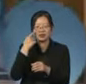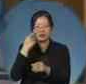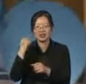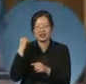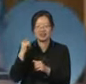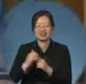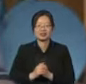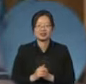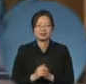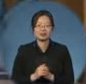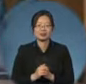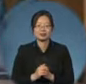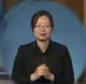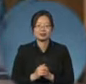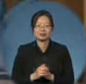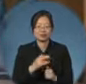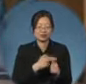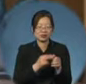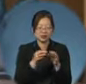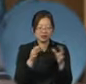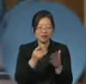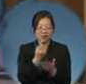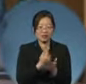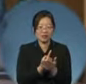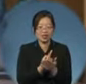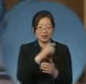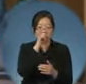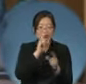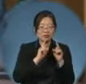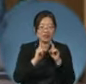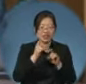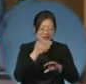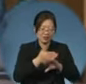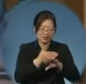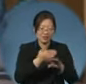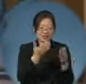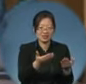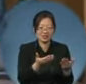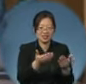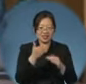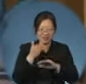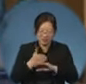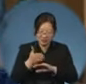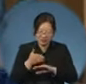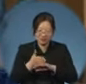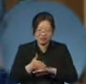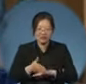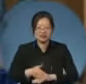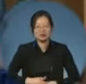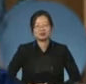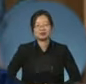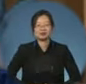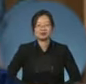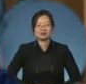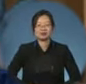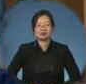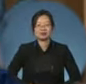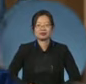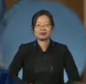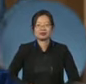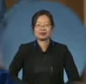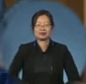에 정말 시대가 질적으로 변화하고 있습니다 그건 알고 있던 3 이게 다 일까